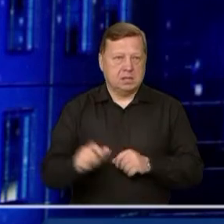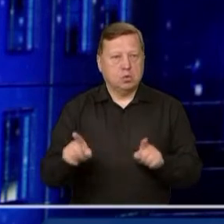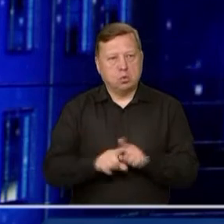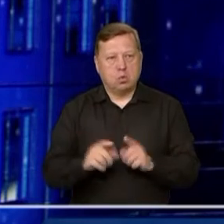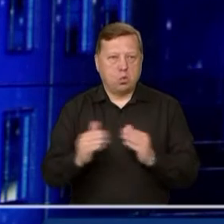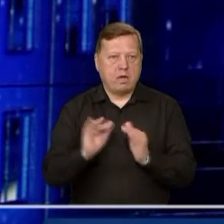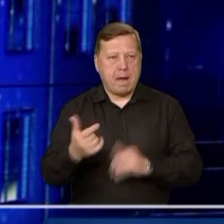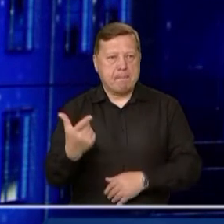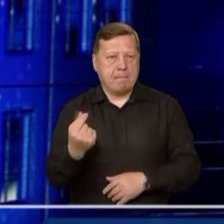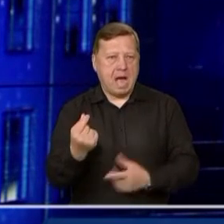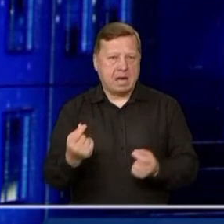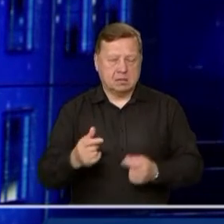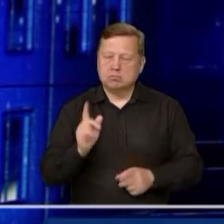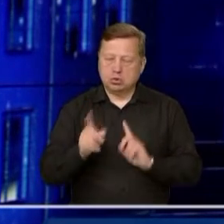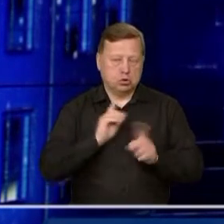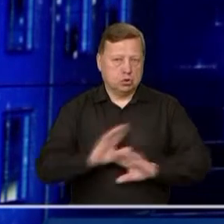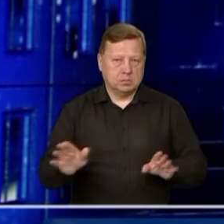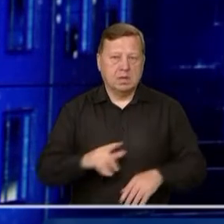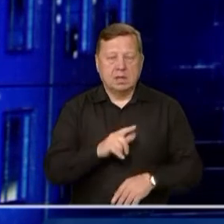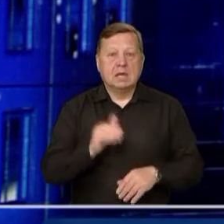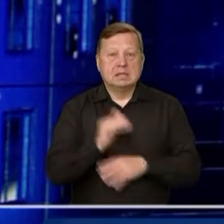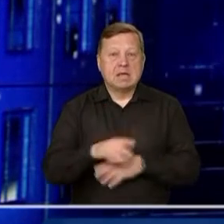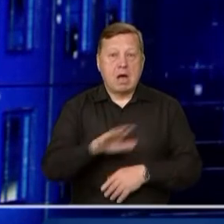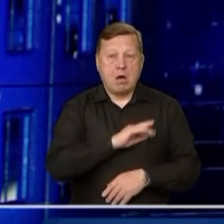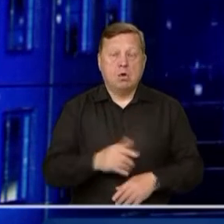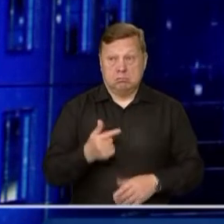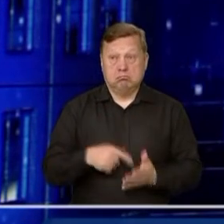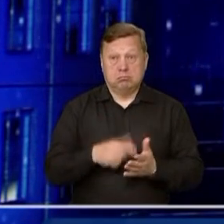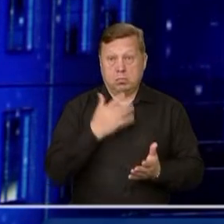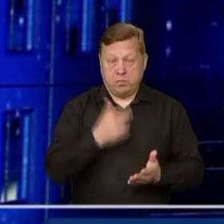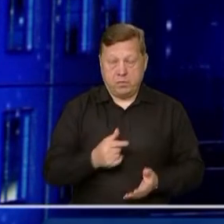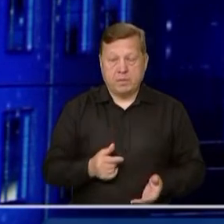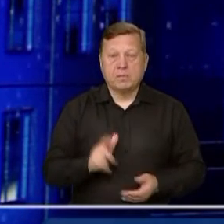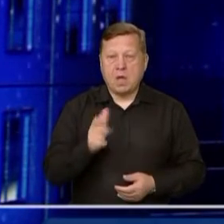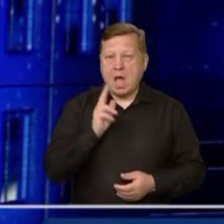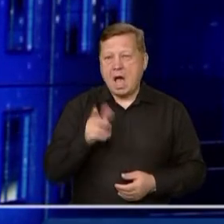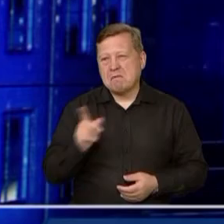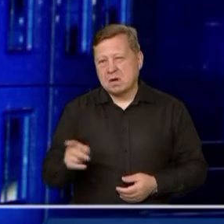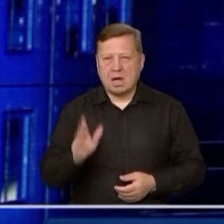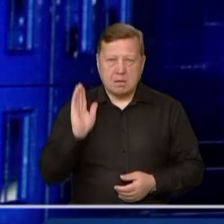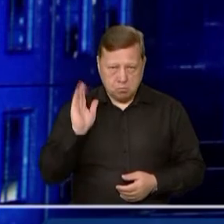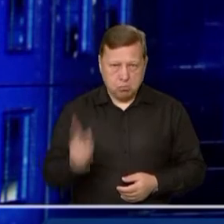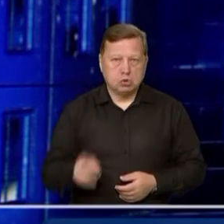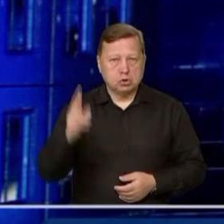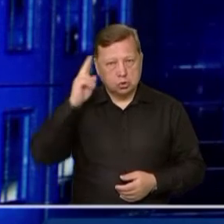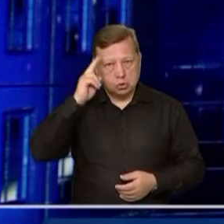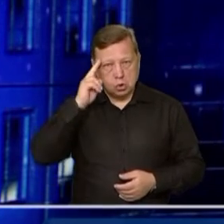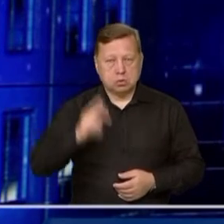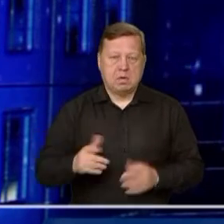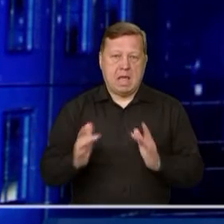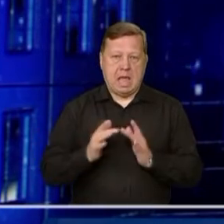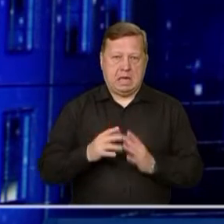Samo to, co robił do tej pory, robiła wspólnota zachodnia, czyli uważanie, że Afryka prędzej czy później będzie musiała zrozumieć nasze